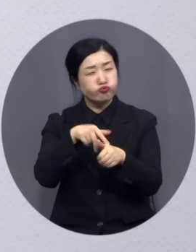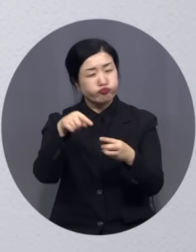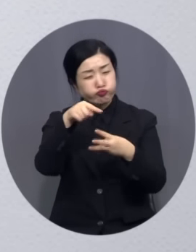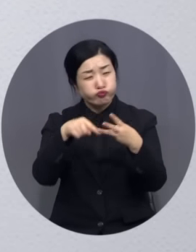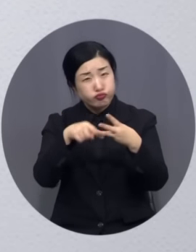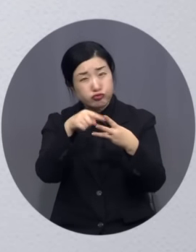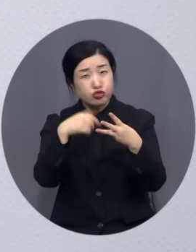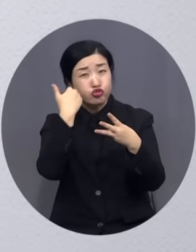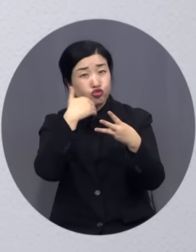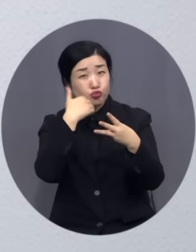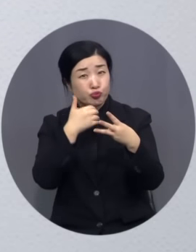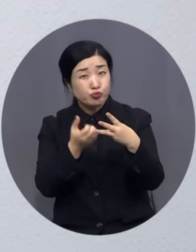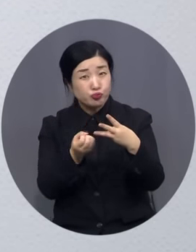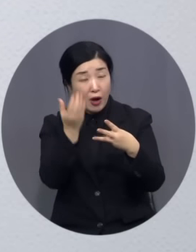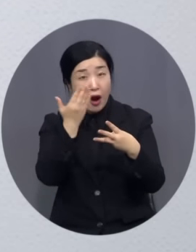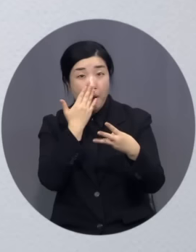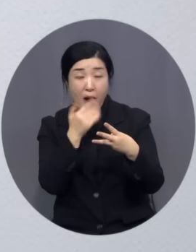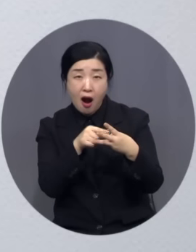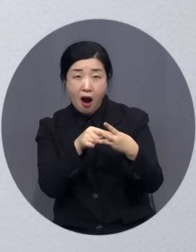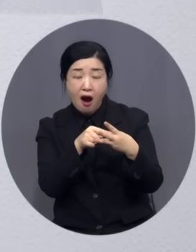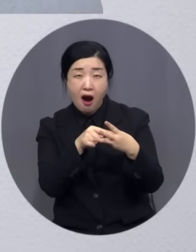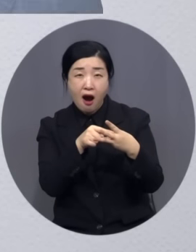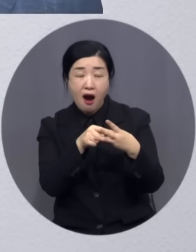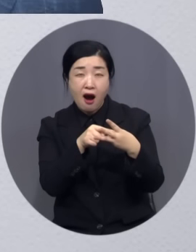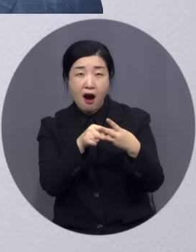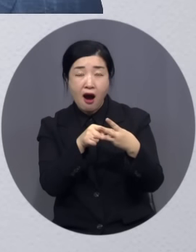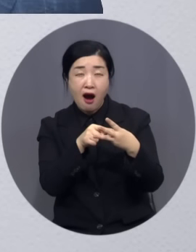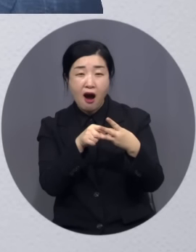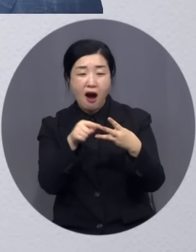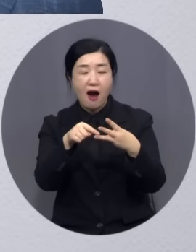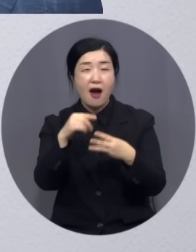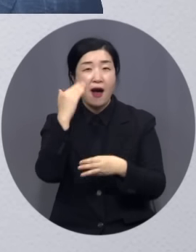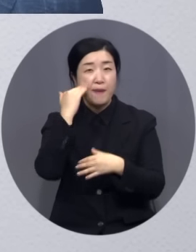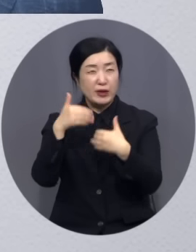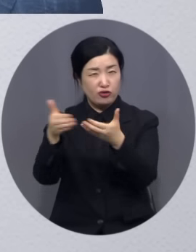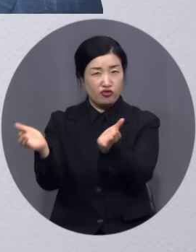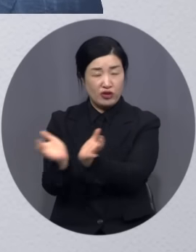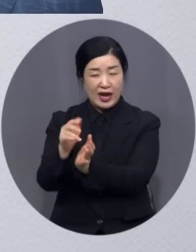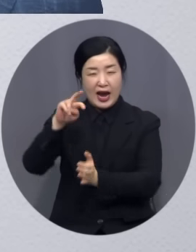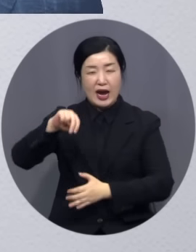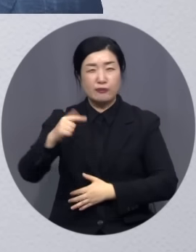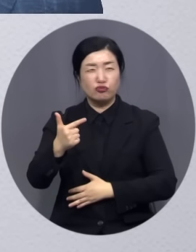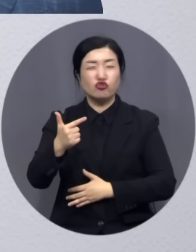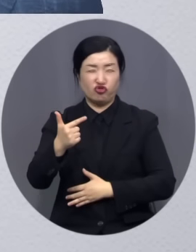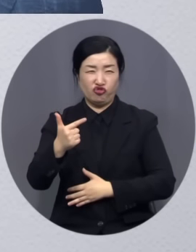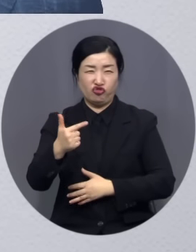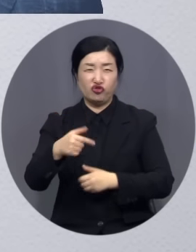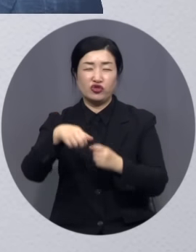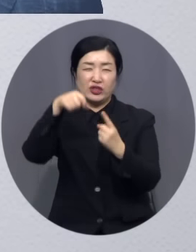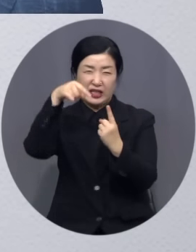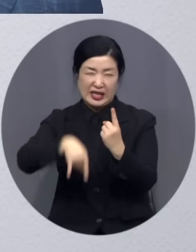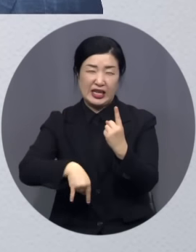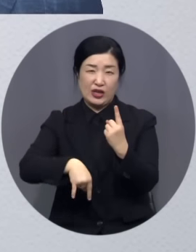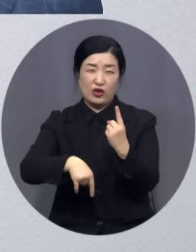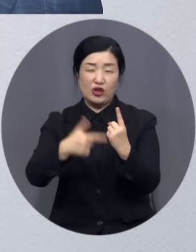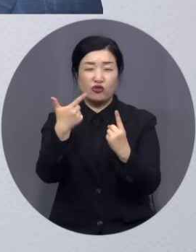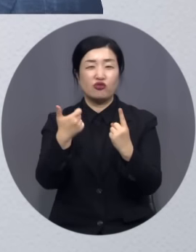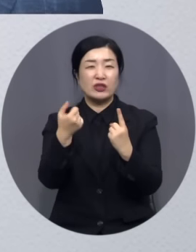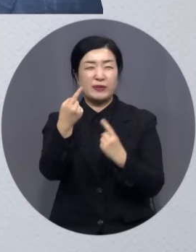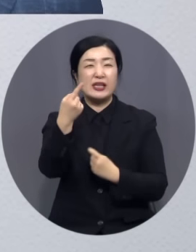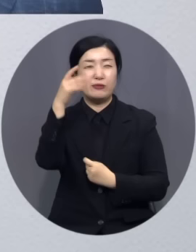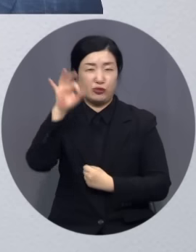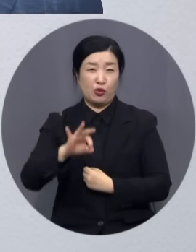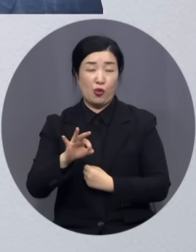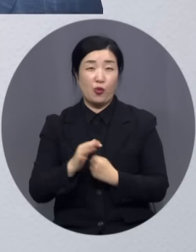가능성이 높다고 생각하냐는 질문에 대해서도 더불어민주당 문대림 후보가 61% 가장